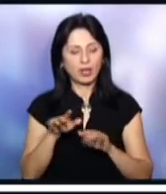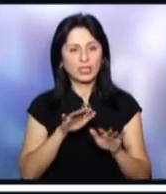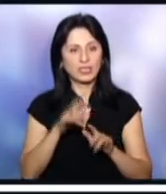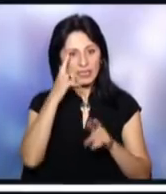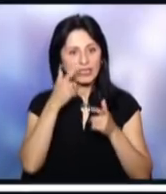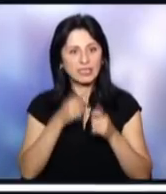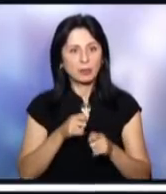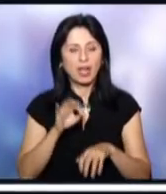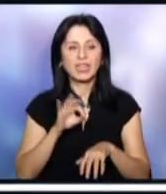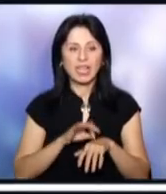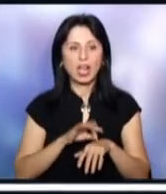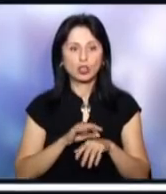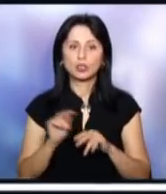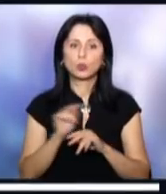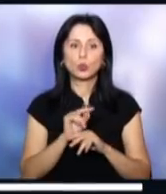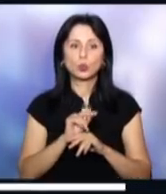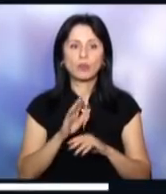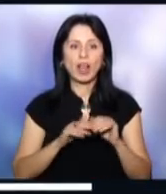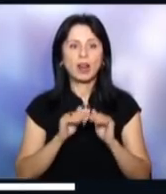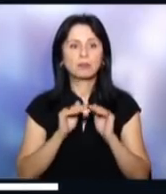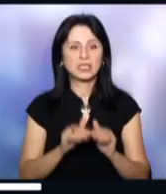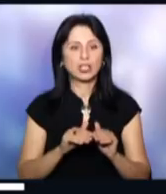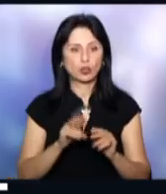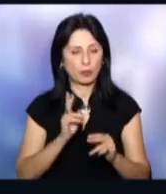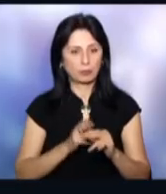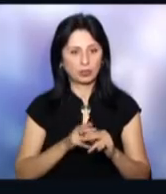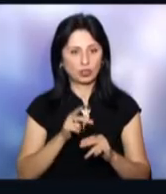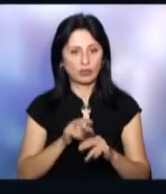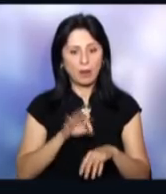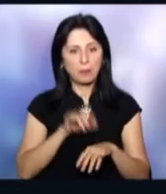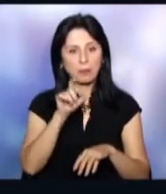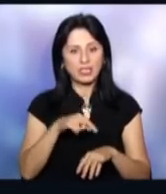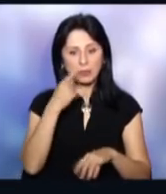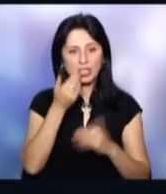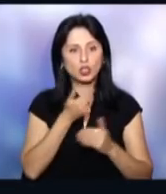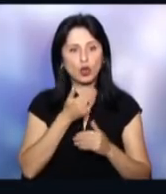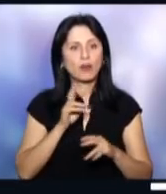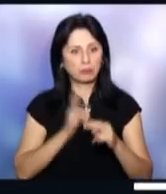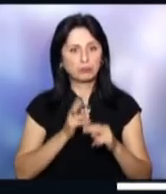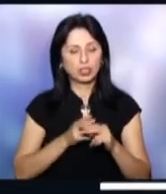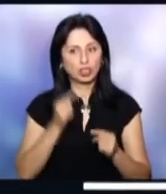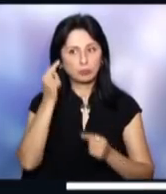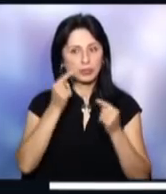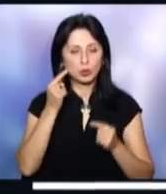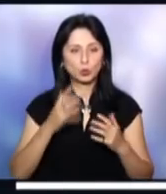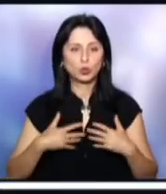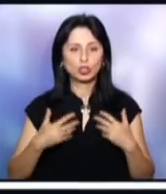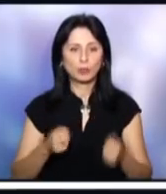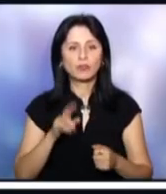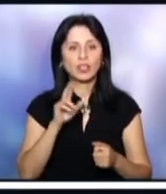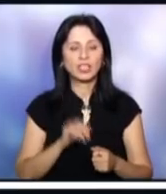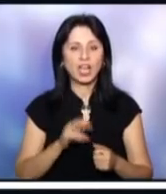როგორც დიაგნოსტიკისა და მკურნალობის ხელმისაწვდომობაზე, ასევე პაციენტის პირად ცხოვრებაზე, ფსიქიკურ ჯანმრთელობასა